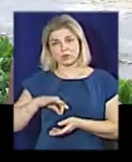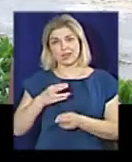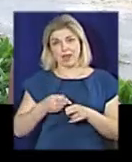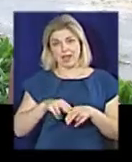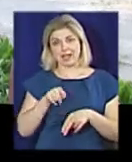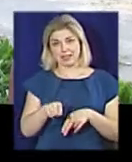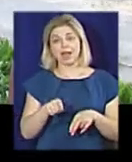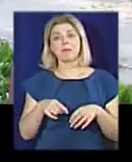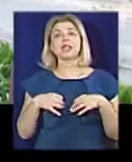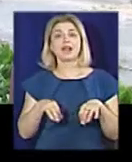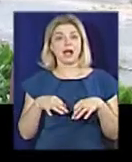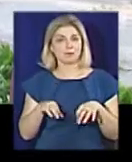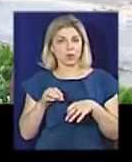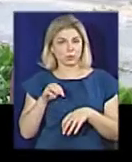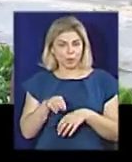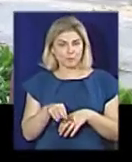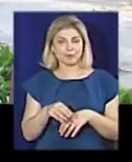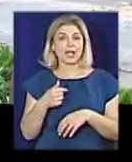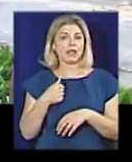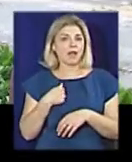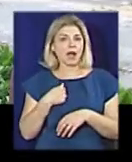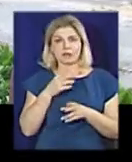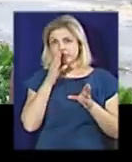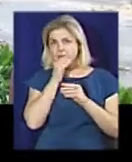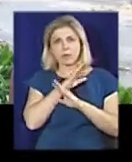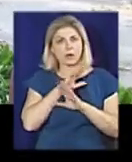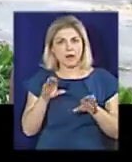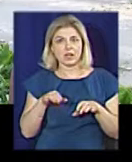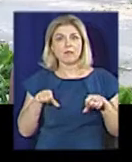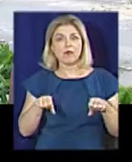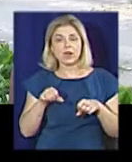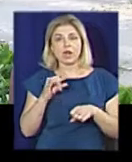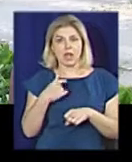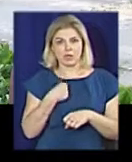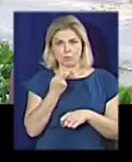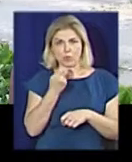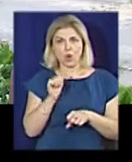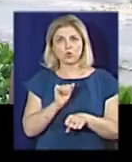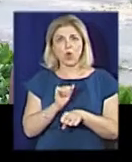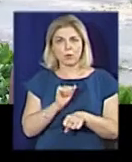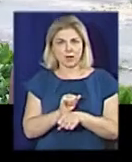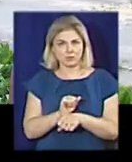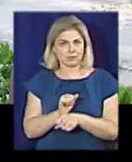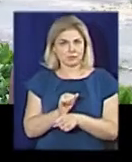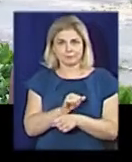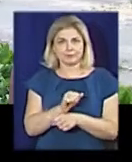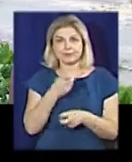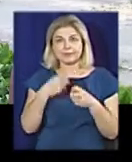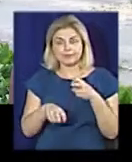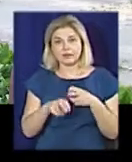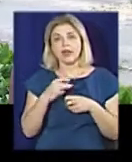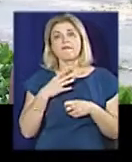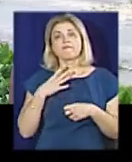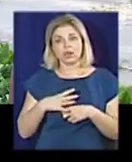этим наземным транспортом. И я не справилась с управлением, там немножко отказали тормоза, и вынуждена